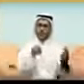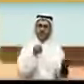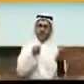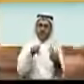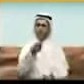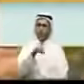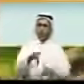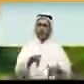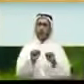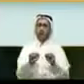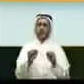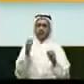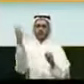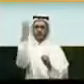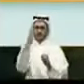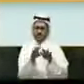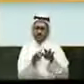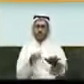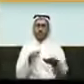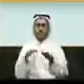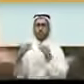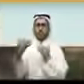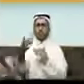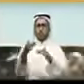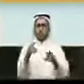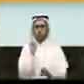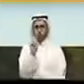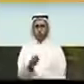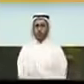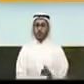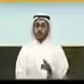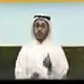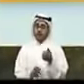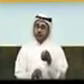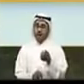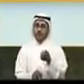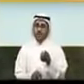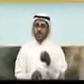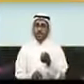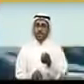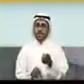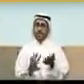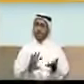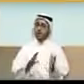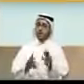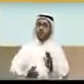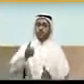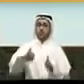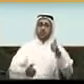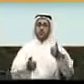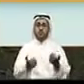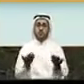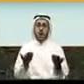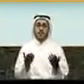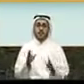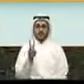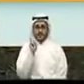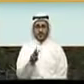للراليات، بينما شق لاكونديجي طريقه عبر مسار مجاور للدراجات.